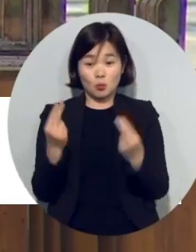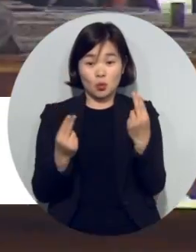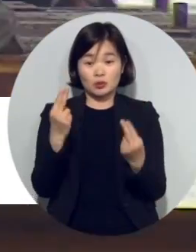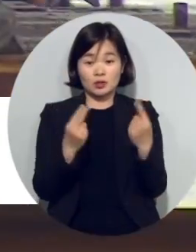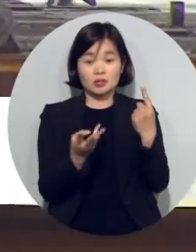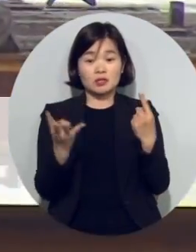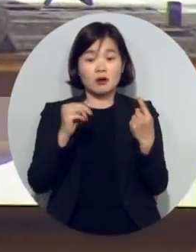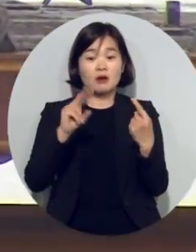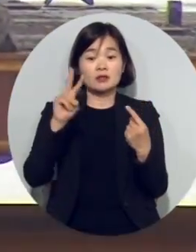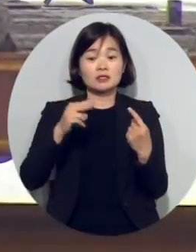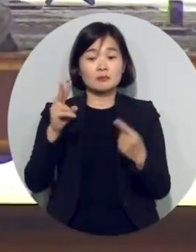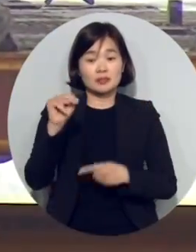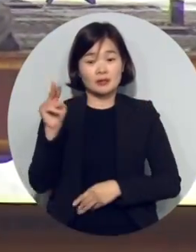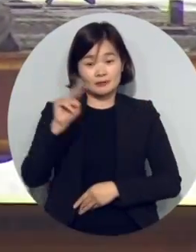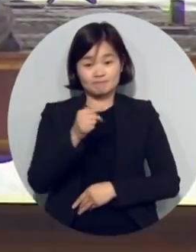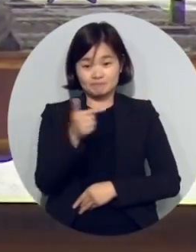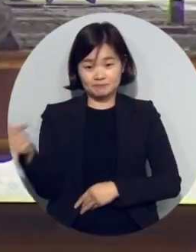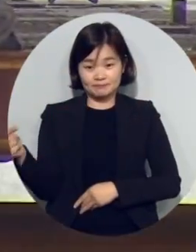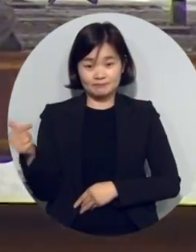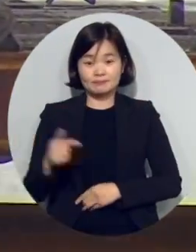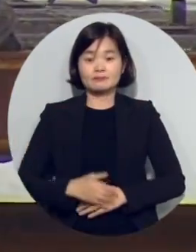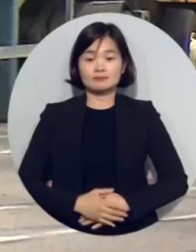2천만 달러 많았습니다